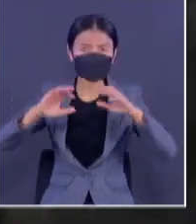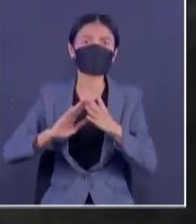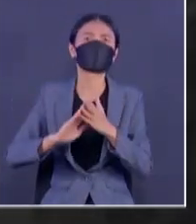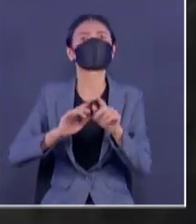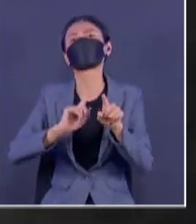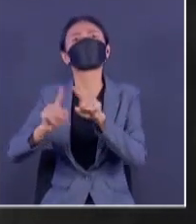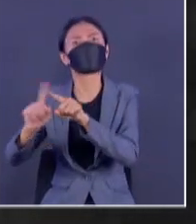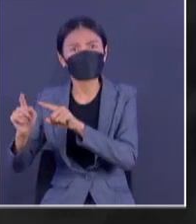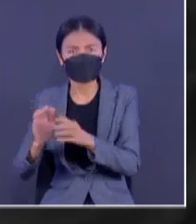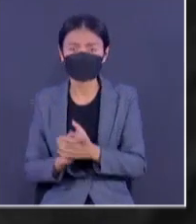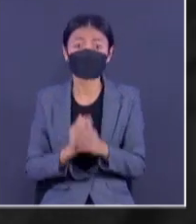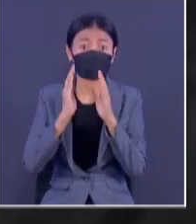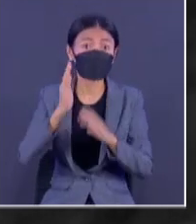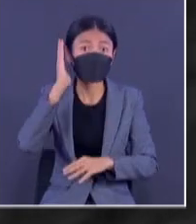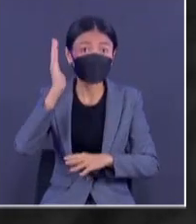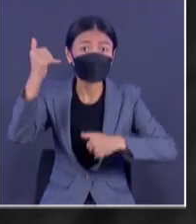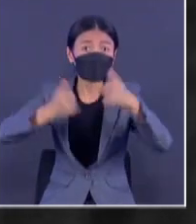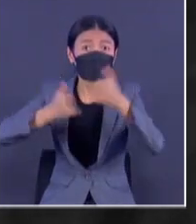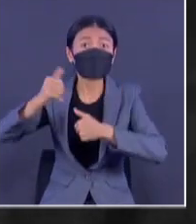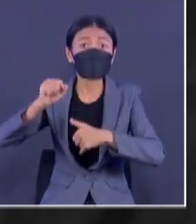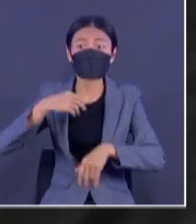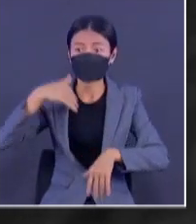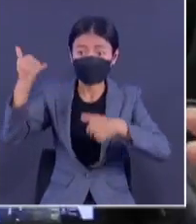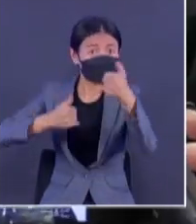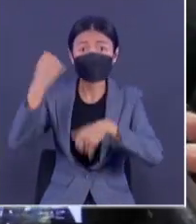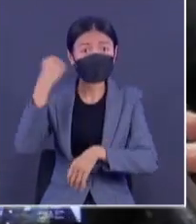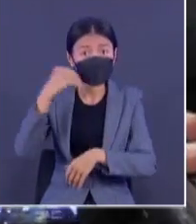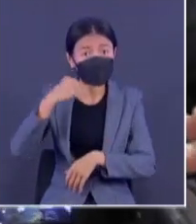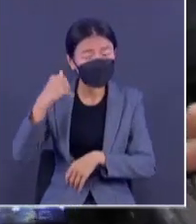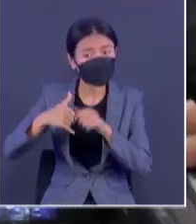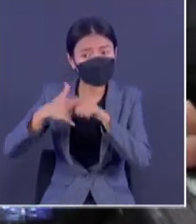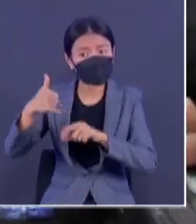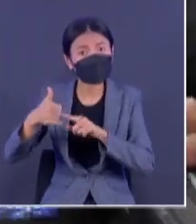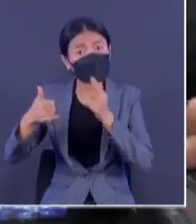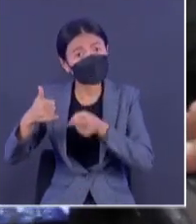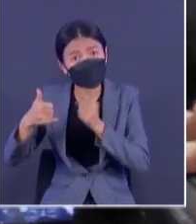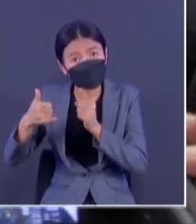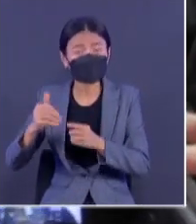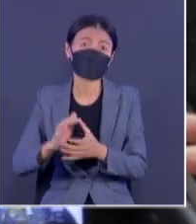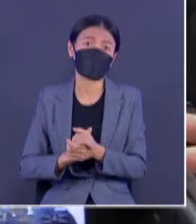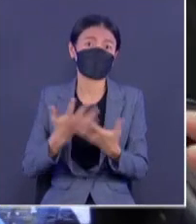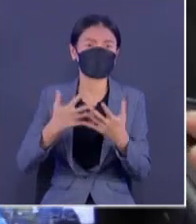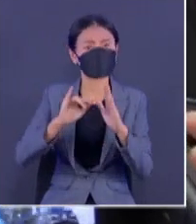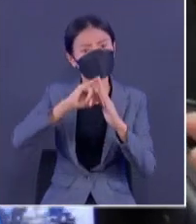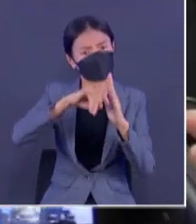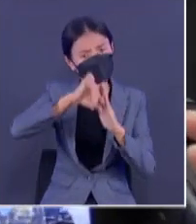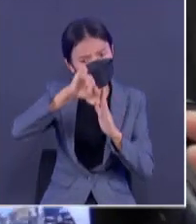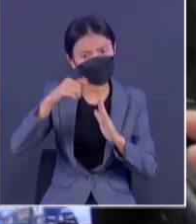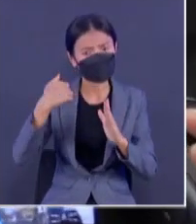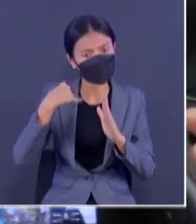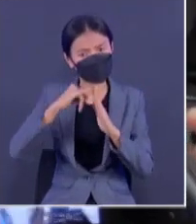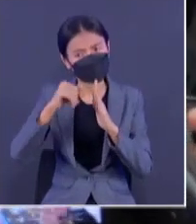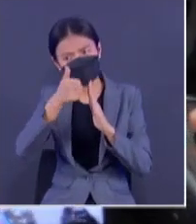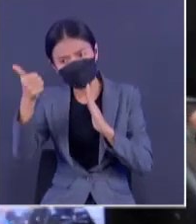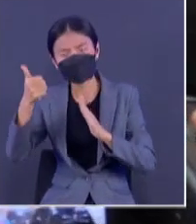ายคนที่เป็นลูกค้าเนี่ยก็เป็นลูกค้าประจำด้วยนะครับมีทั้งในจังหวัดเชียงใหม่และพื้นที่ใกล้เคียงจากข้อมูลจากการส